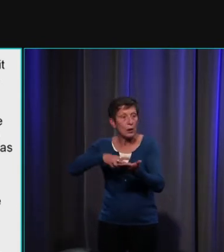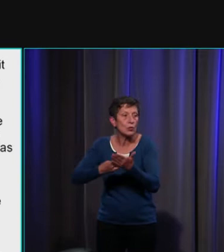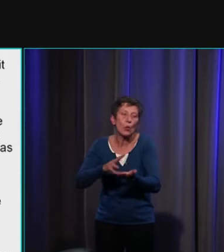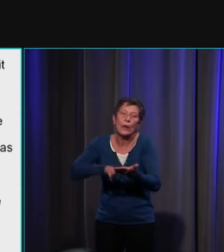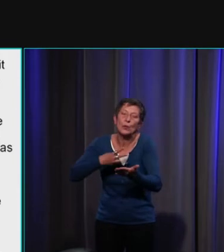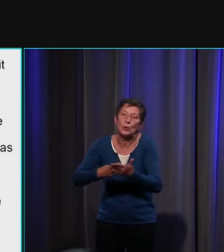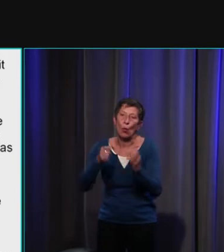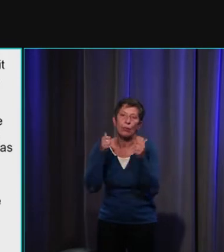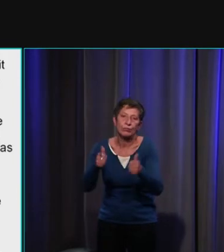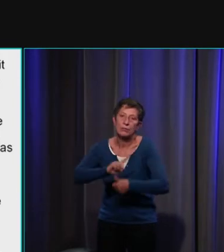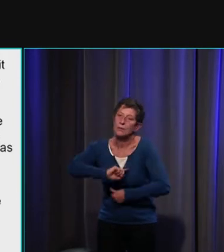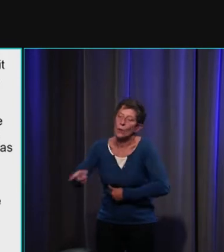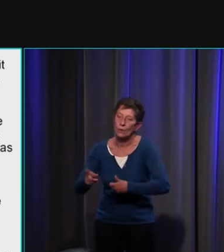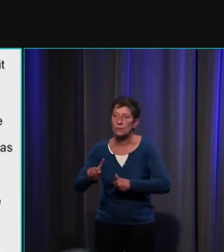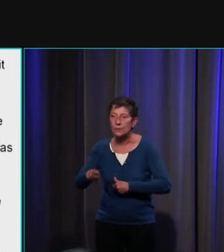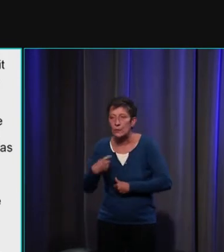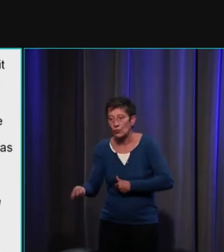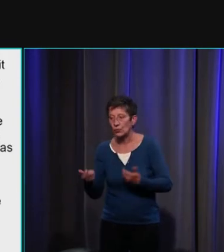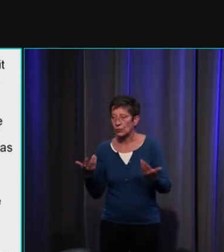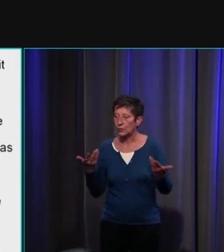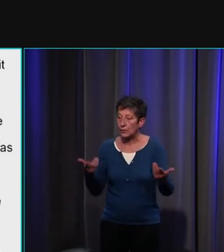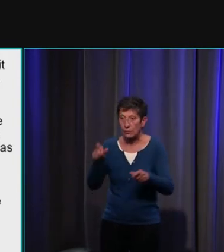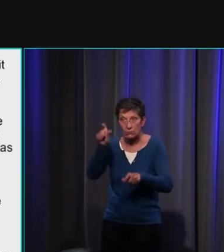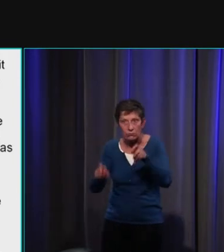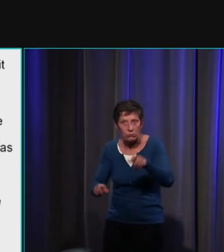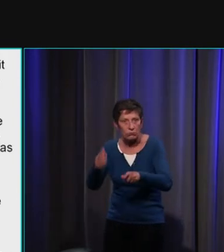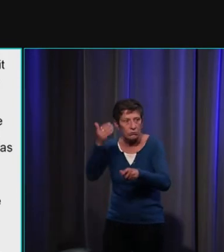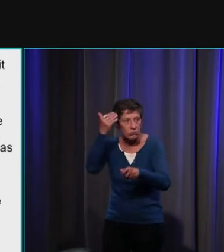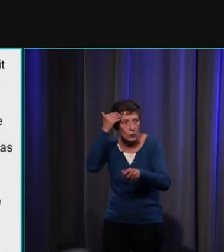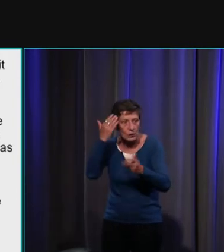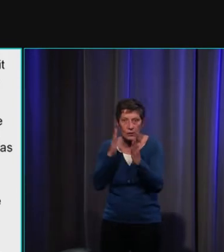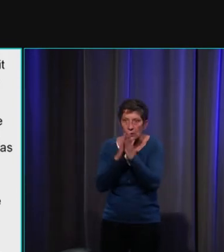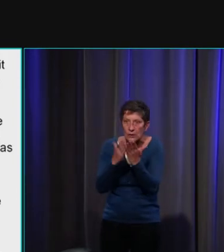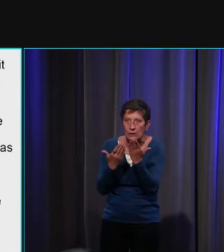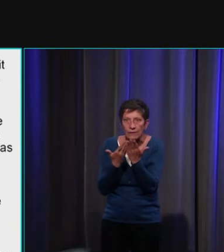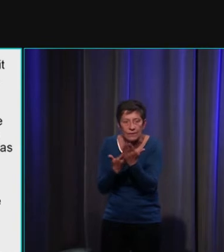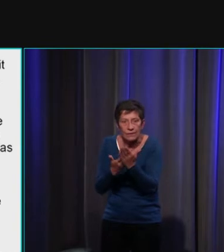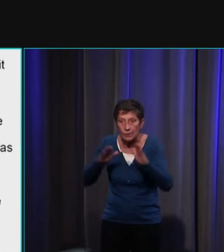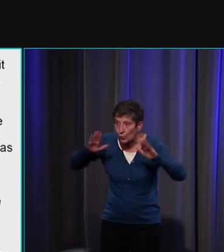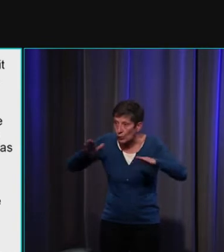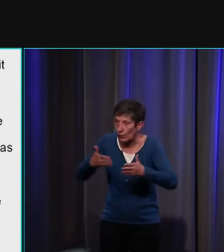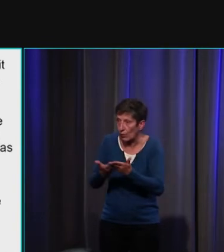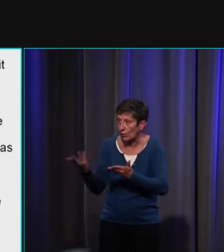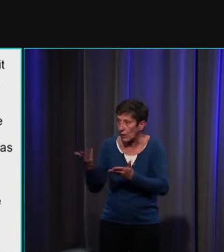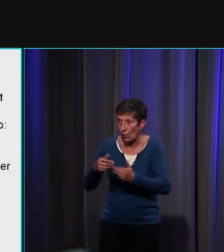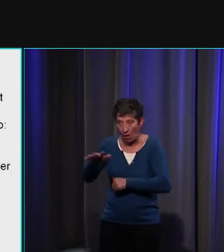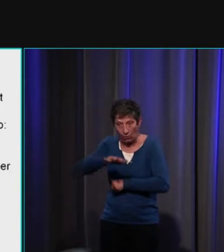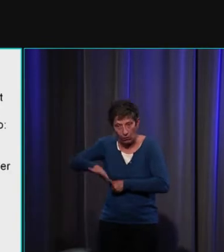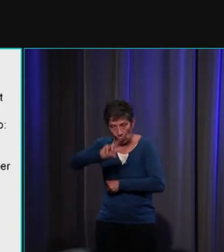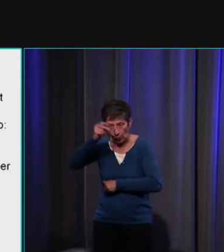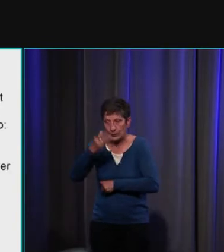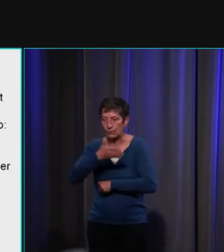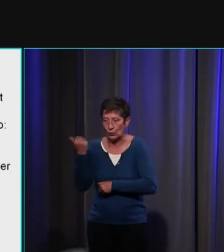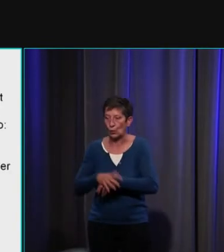bien sûr mais ces gens savent ce que c'est que le livre par excellence des musulmans y comprennent beaucoup mieux et il